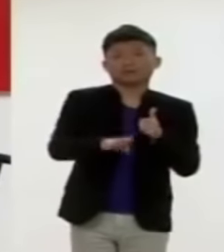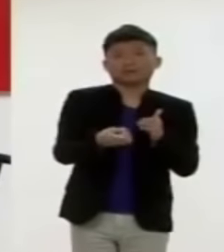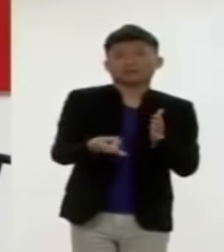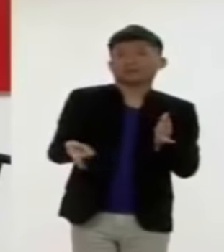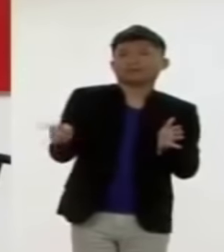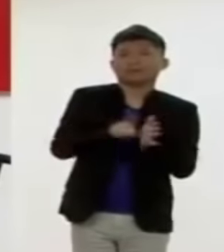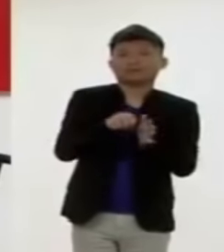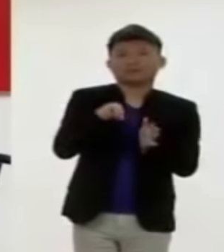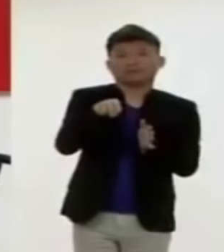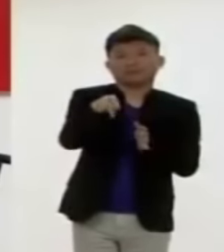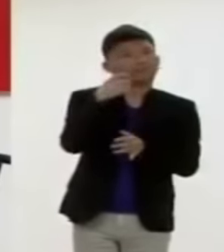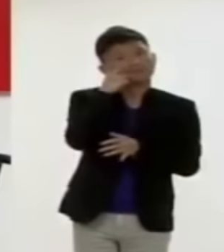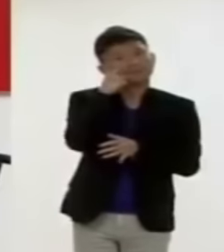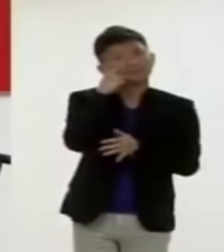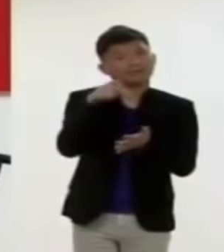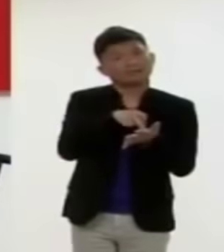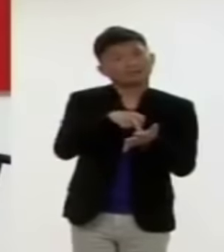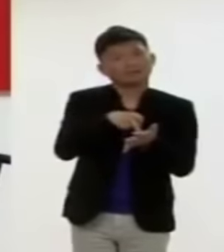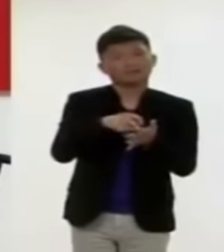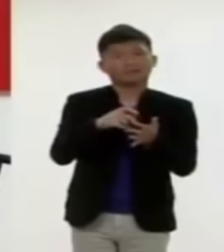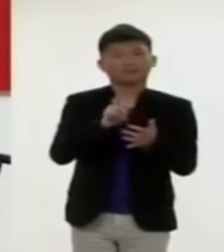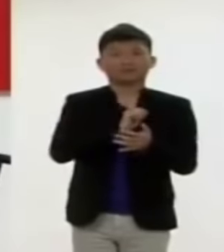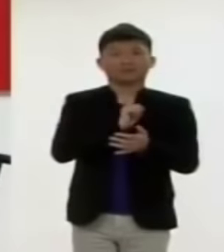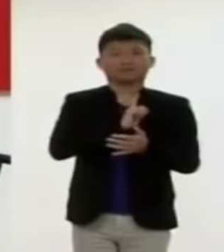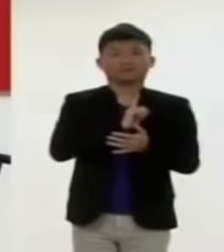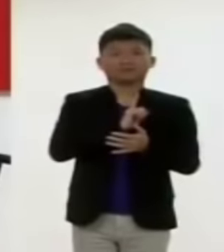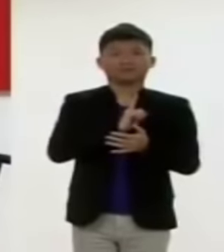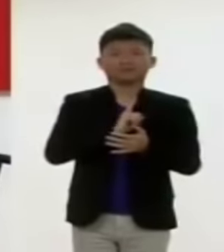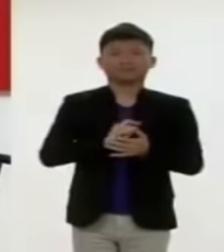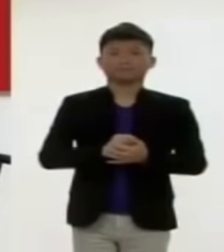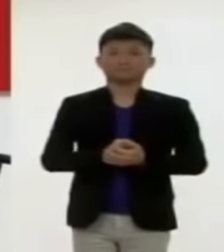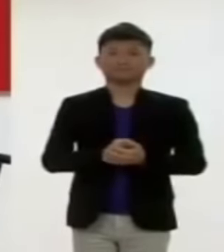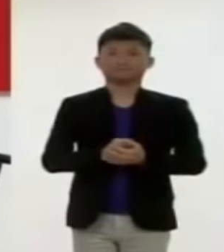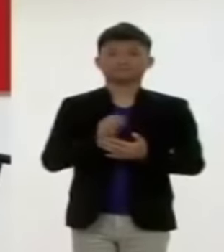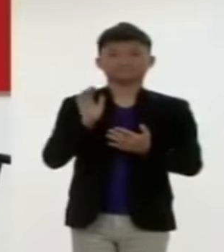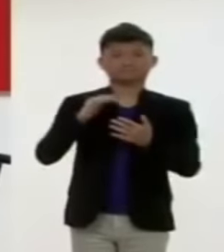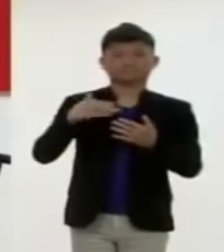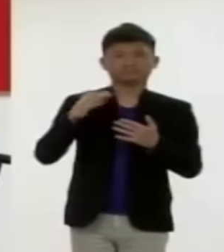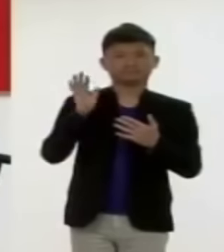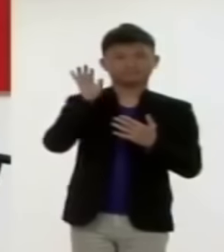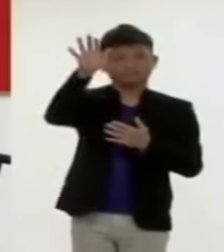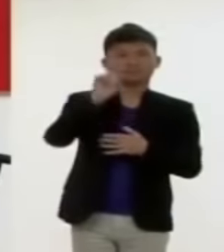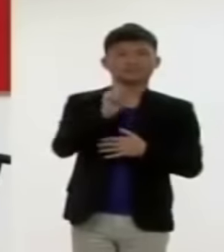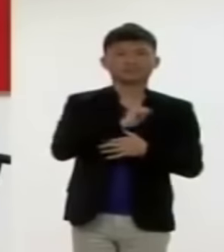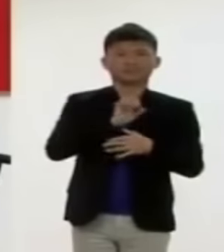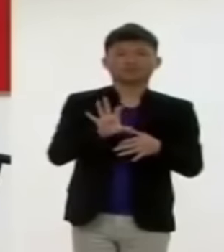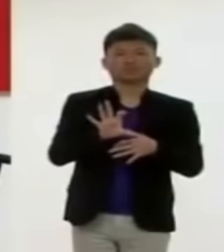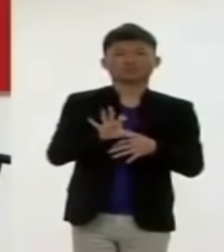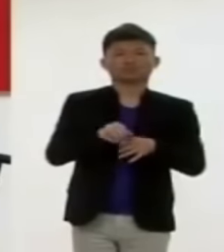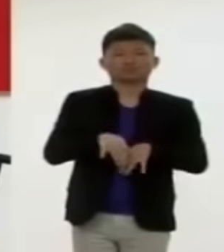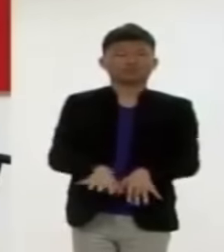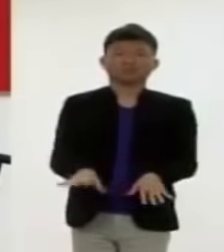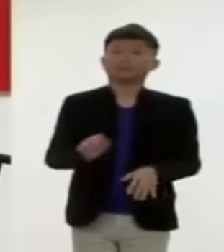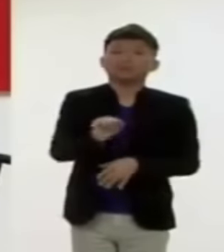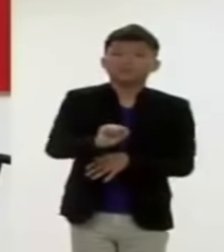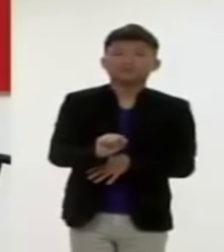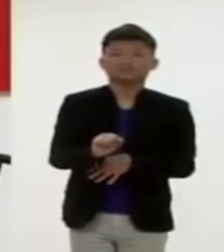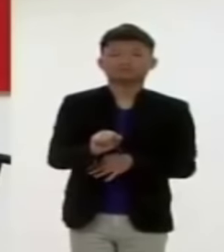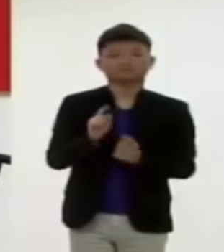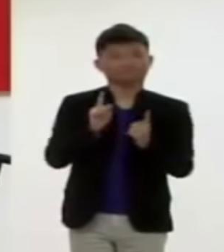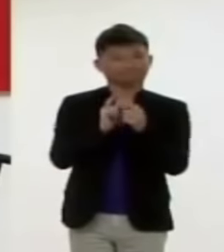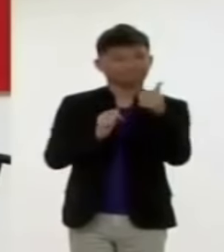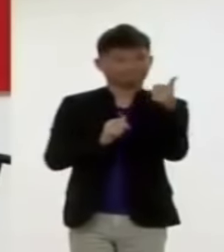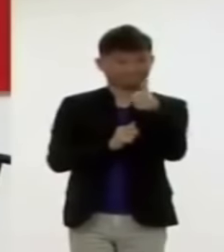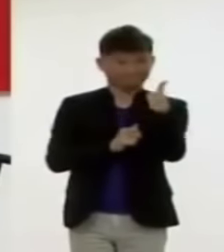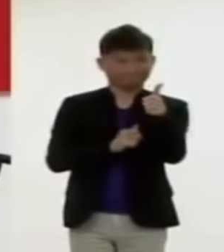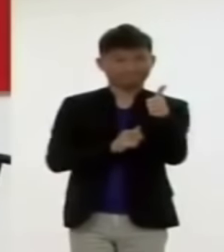行，马上知道自己再也不能自行的减量，我觉得对于一个男性